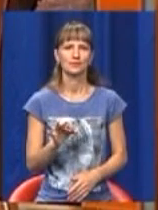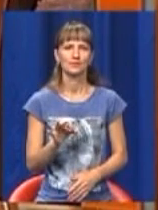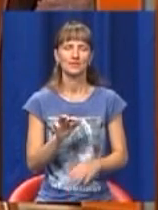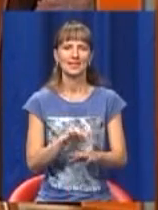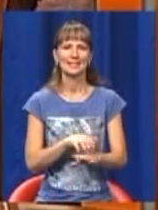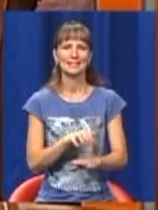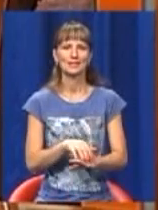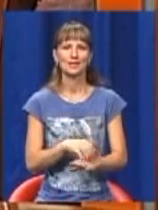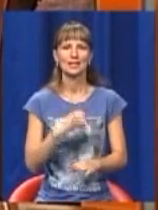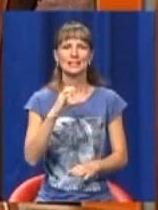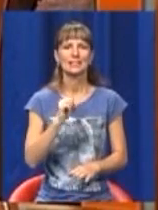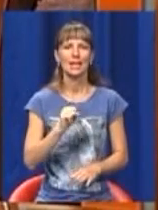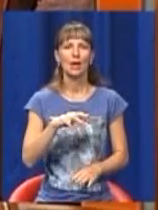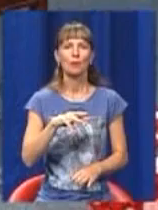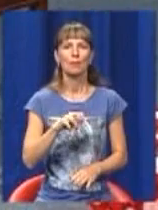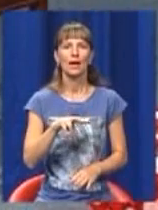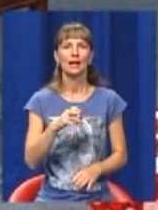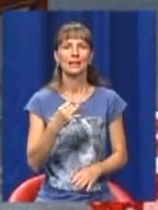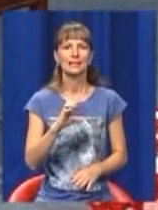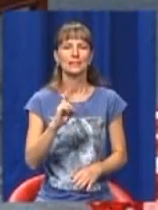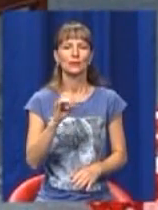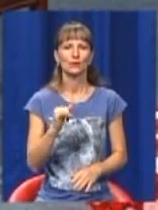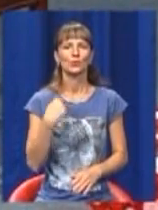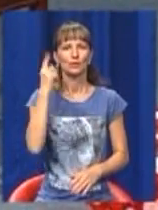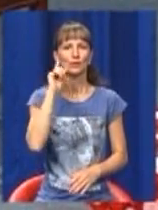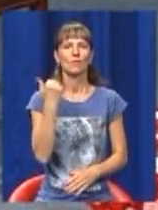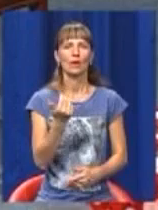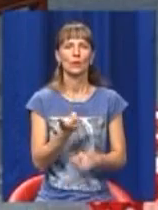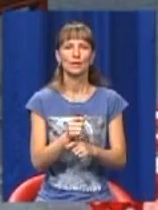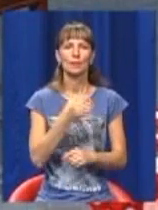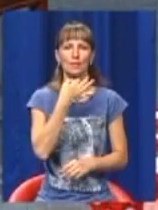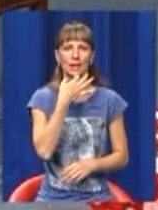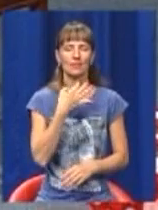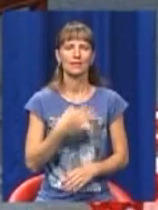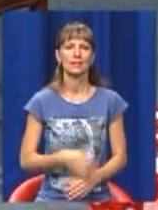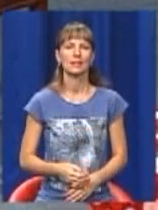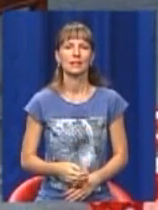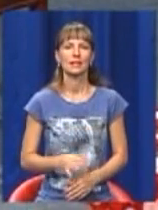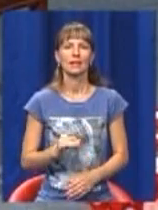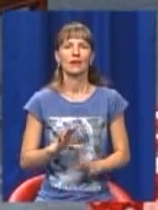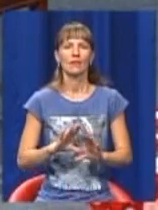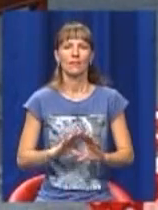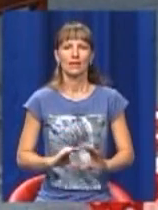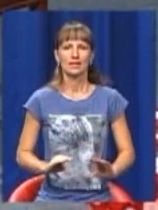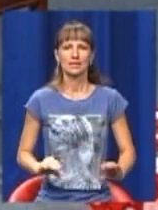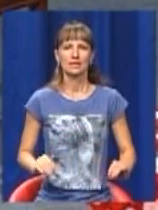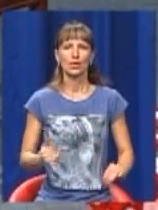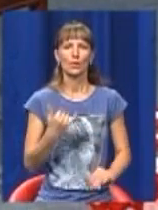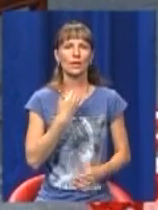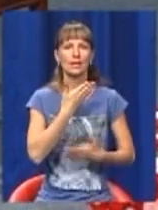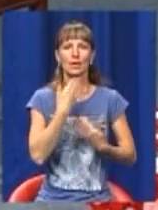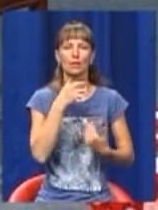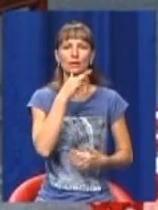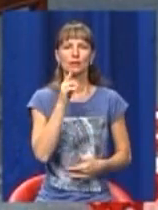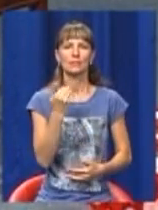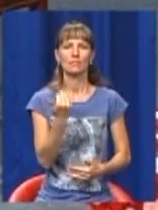Про кицьку, сомалійську. Да. І гадаємо, що вам дуже-дуже сподобалося. Да, ну, все, в нас вже немає